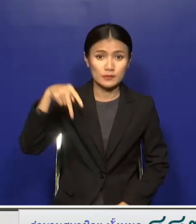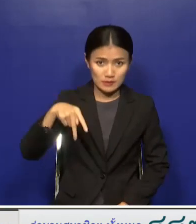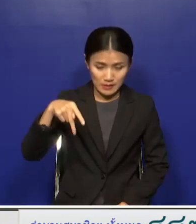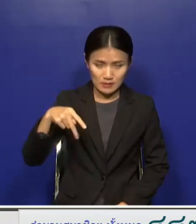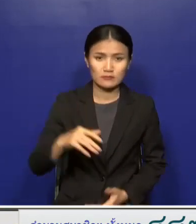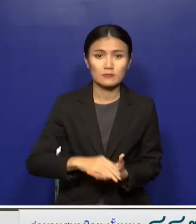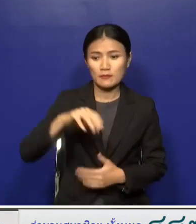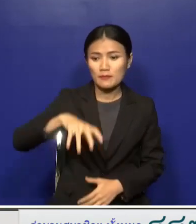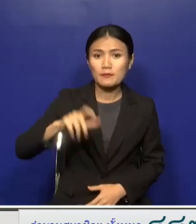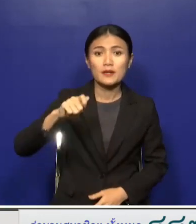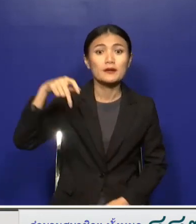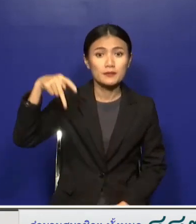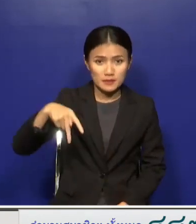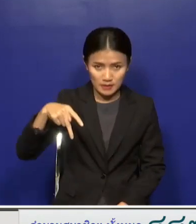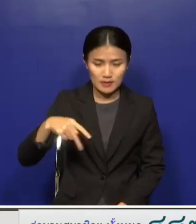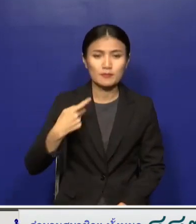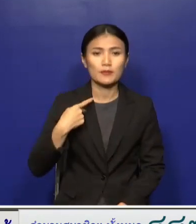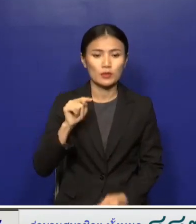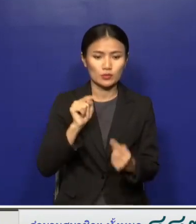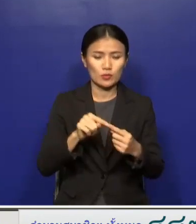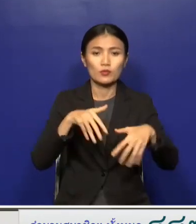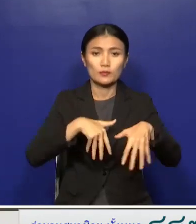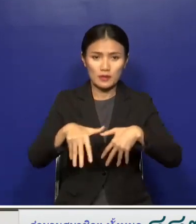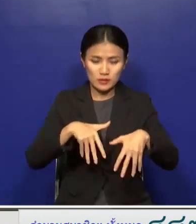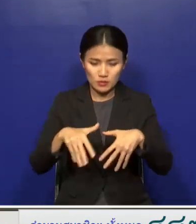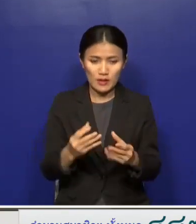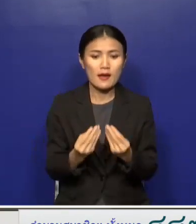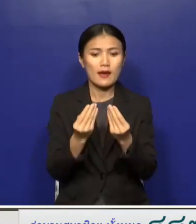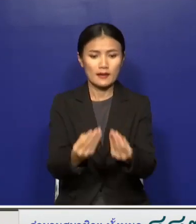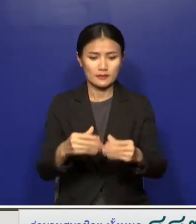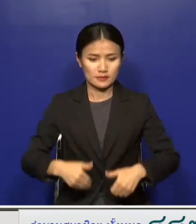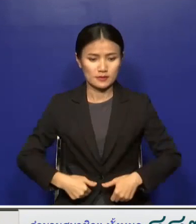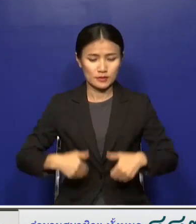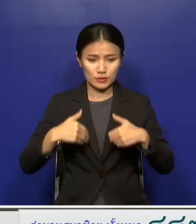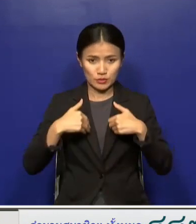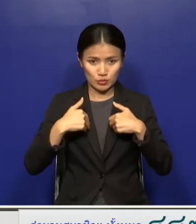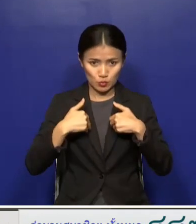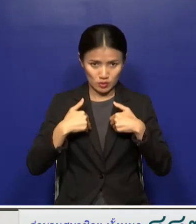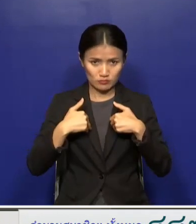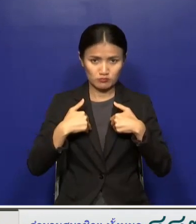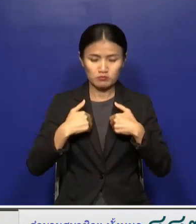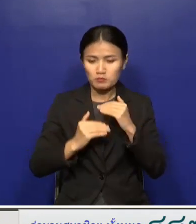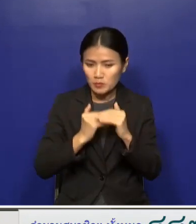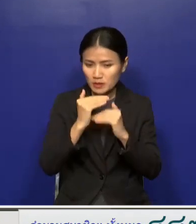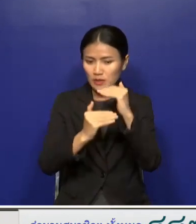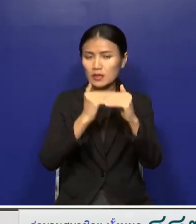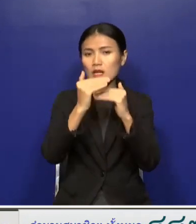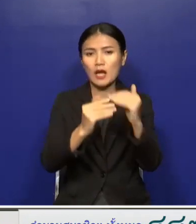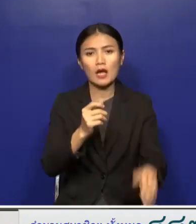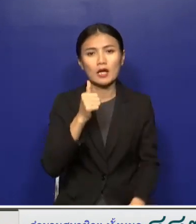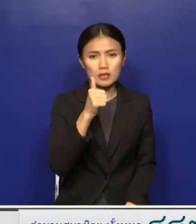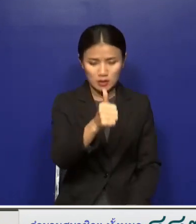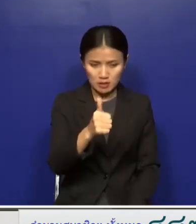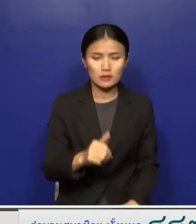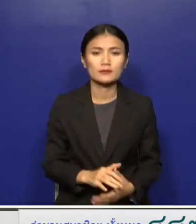ขตเมืองที่ผมกล่าวแล้วคุณภาพชีวิตจะถูกตอบโจทย์อย่างรวดเร็วมากกว่ารวมศูนย์ไว้ที่ส่ว